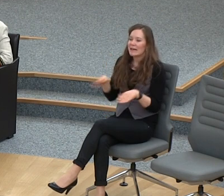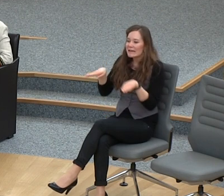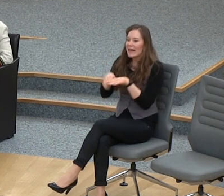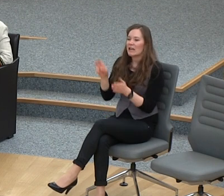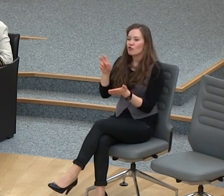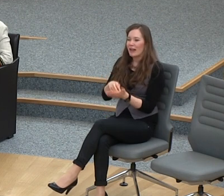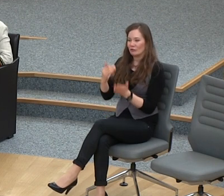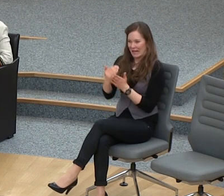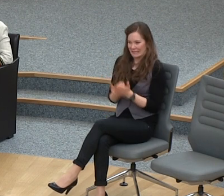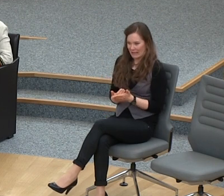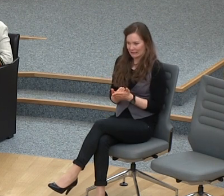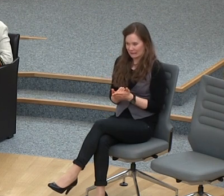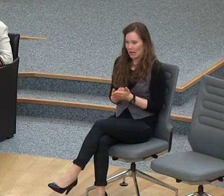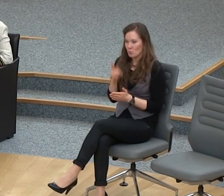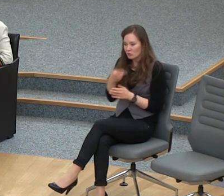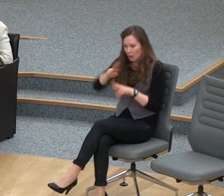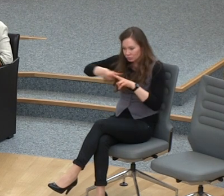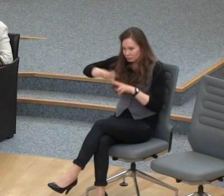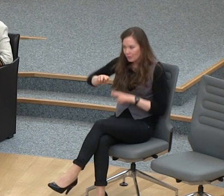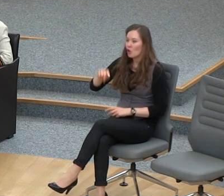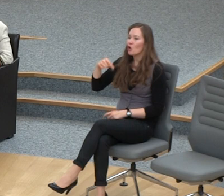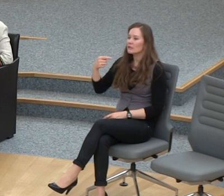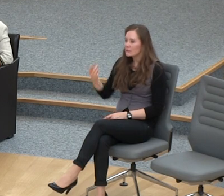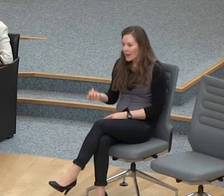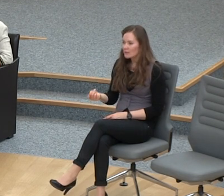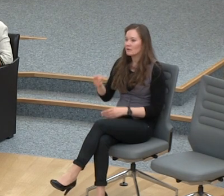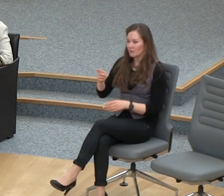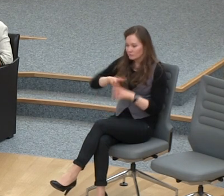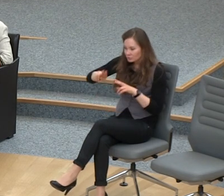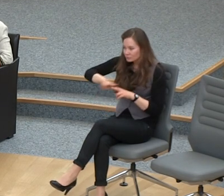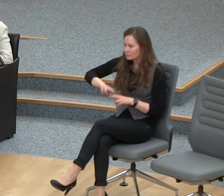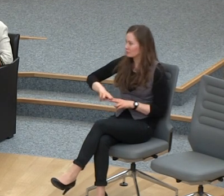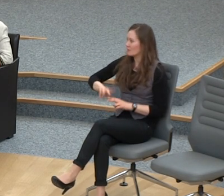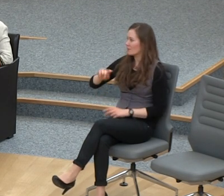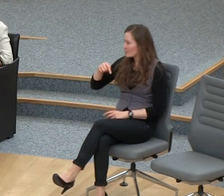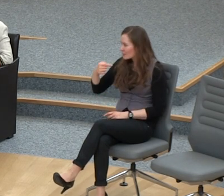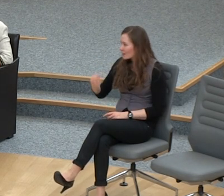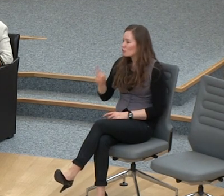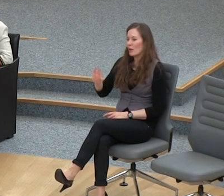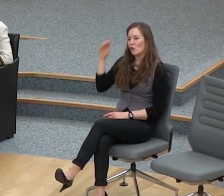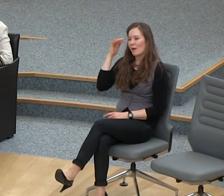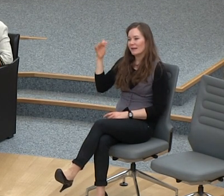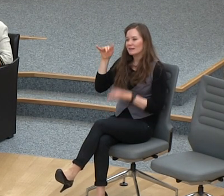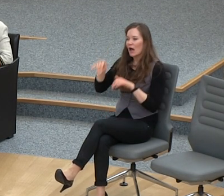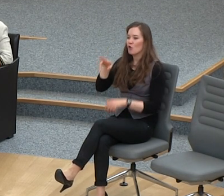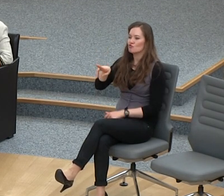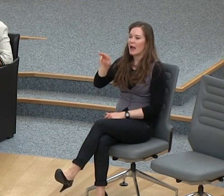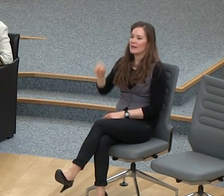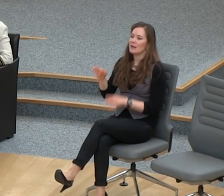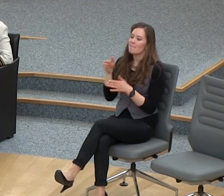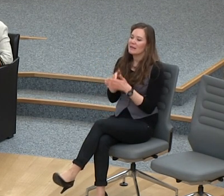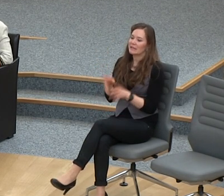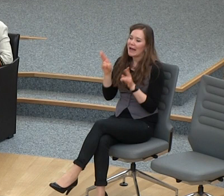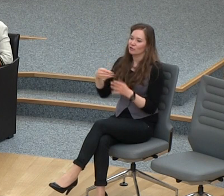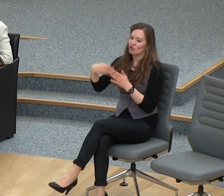Landesbehindertengleichstellungsgesetz novellieren und wird überarbeitet, um eben an die Gedanken der